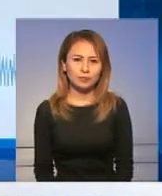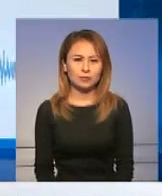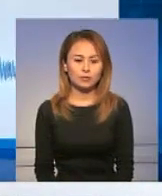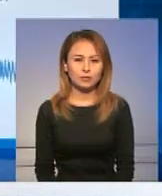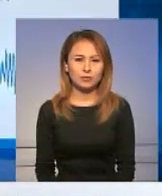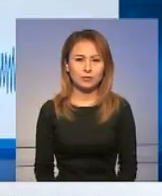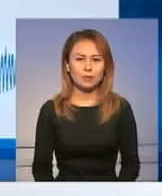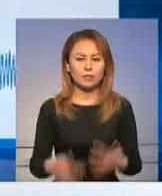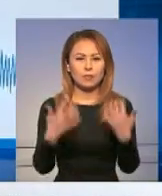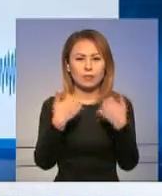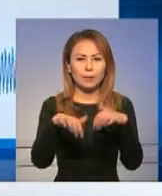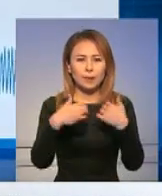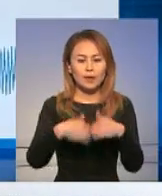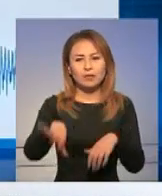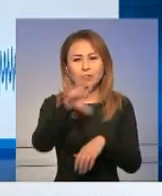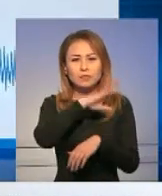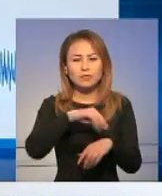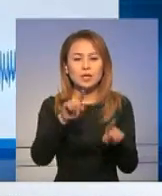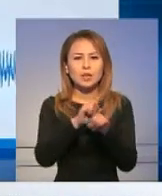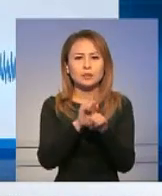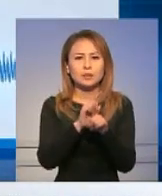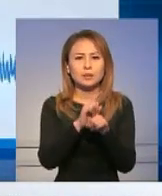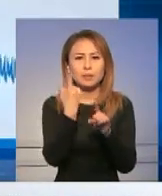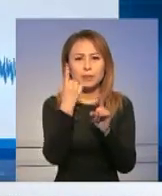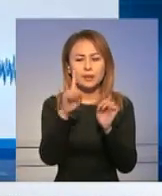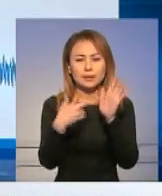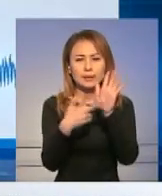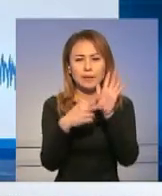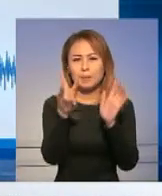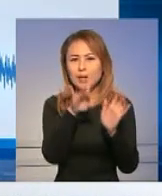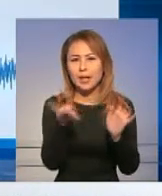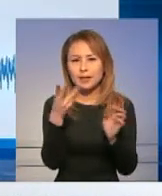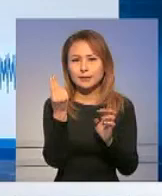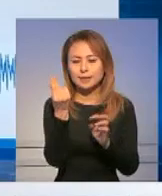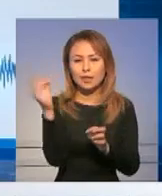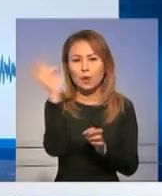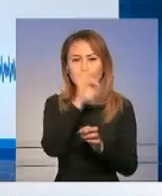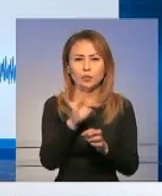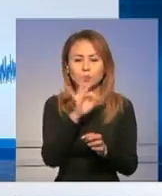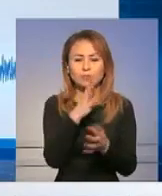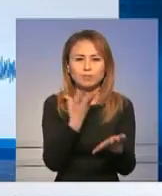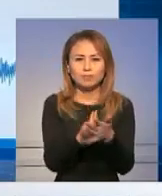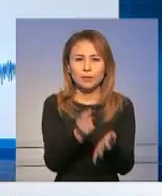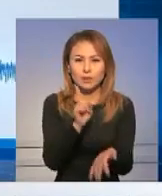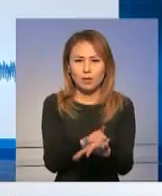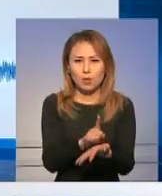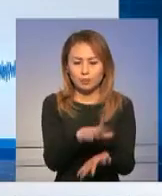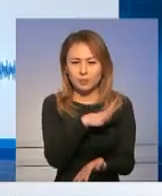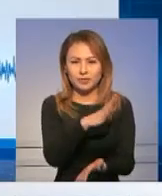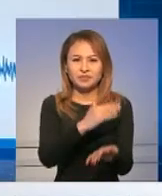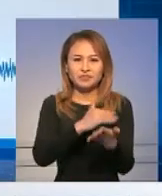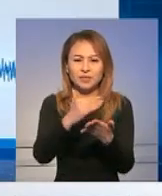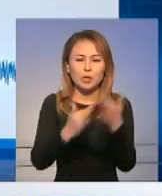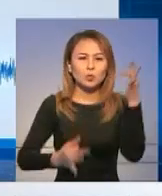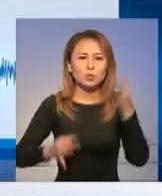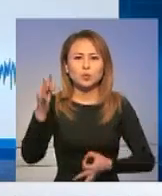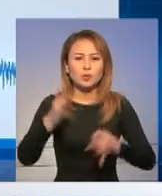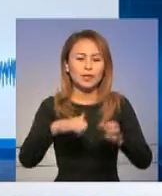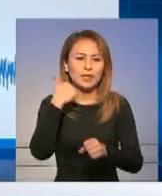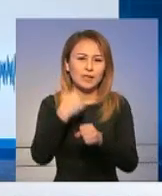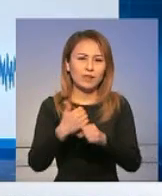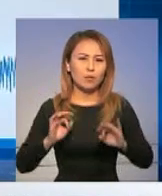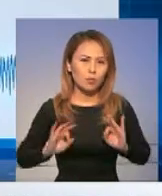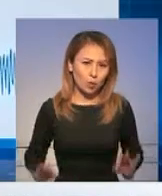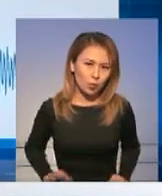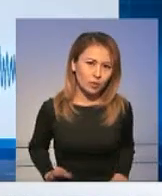Аталған букмекерлік кеңсе сол күні 1,8 миллиард теңге көлеміндегі салықты төледі. Сонымен қатар жоғарғы сот бас прокурордың басқа